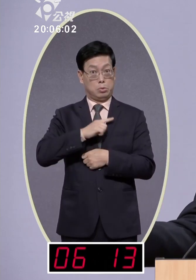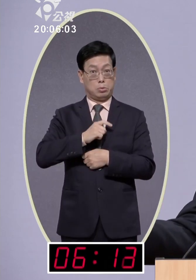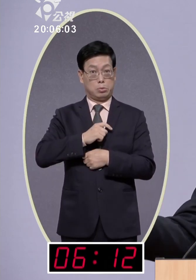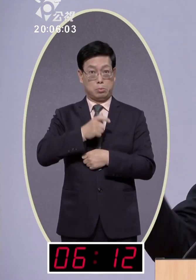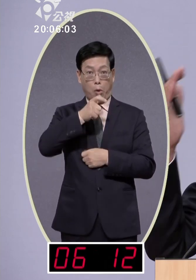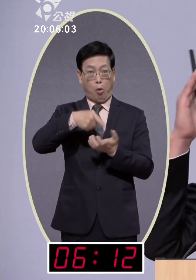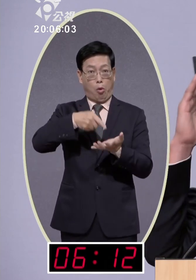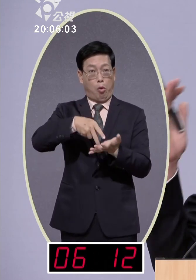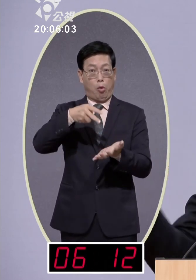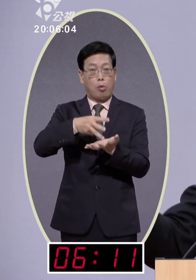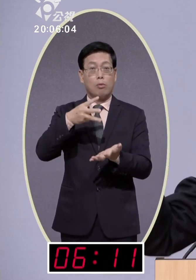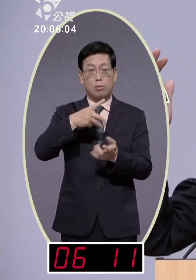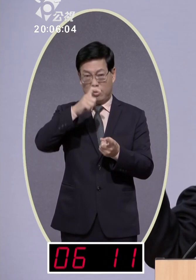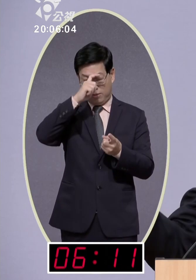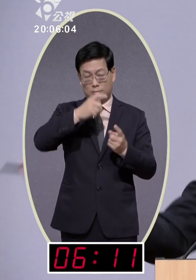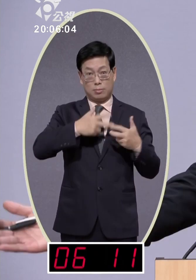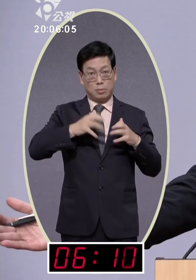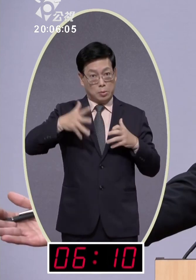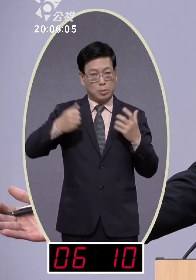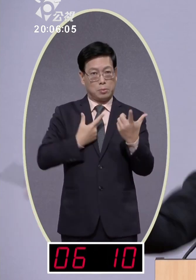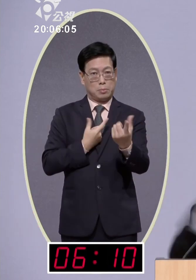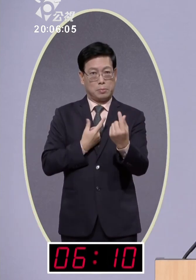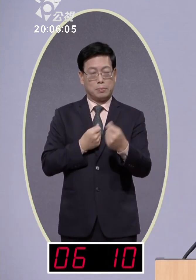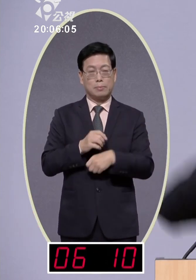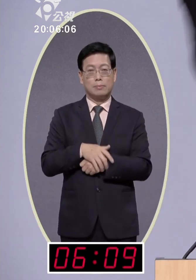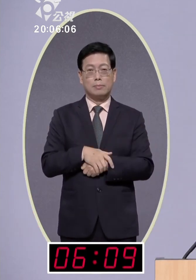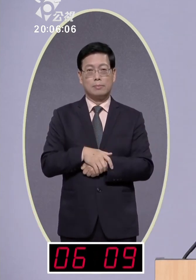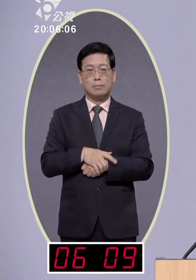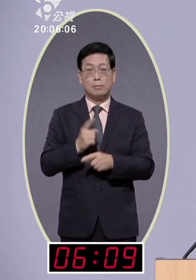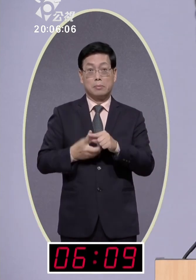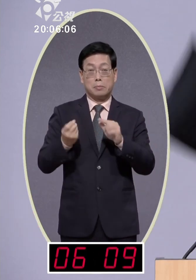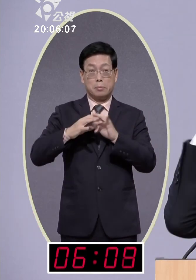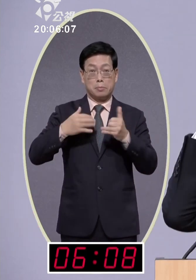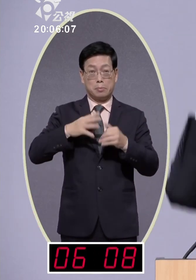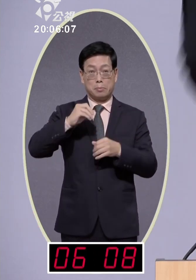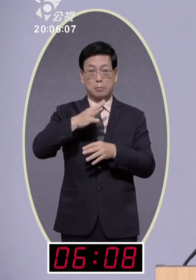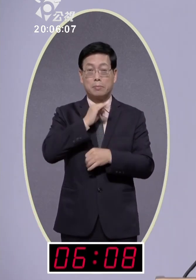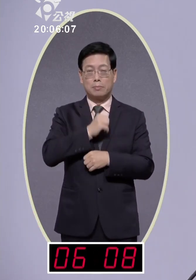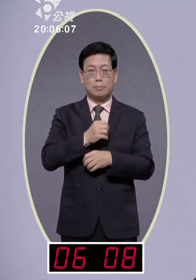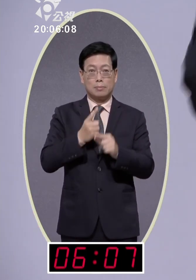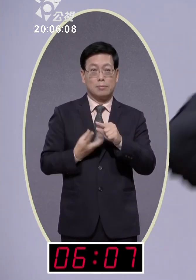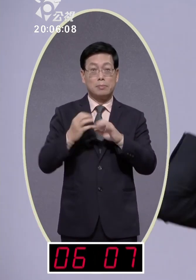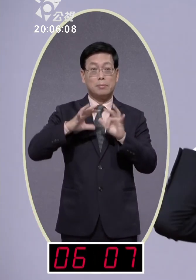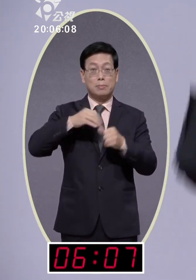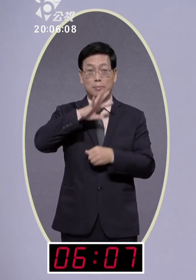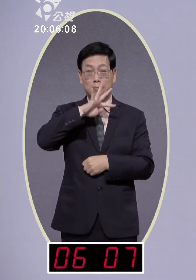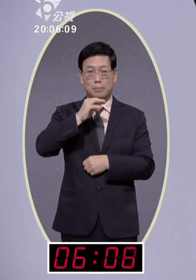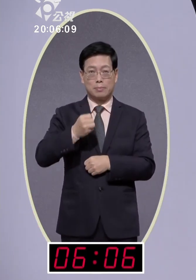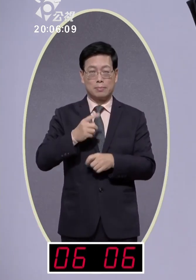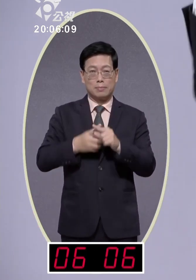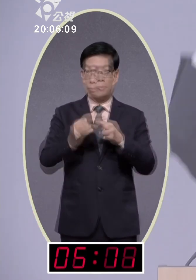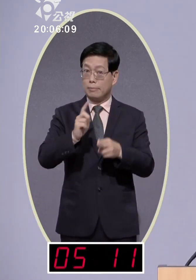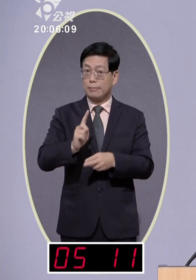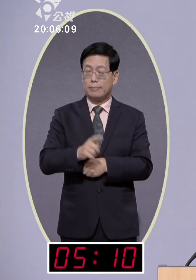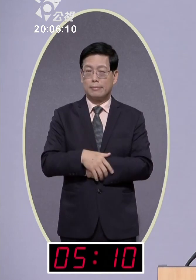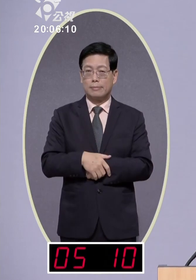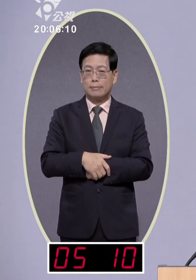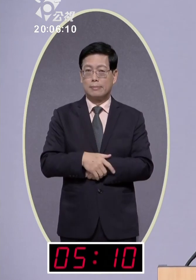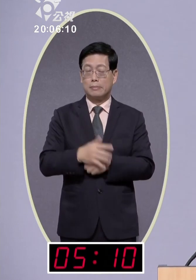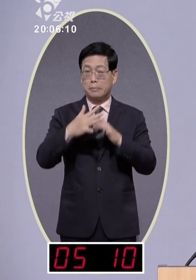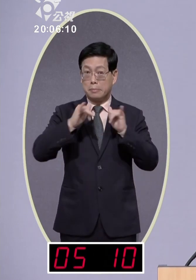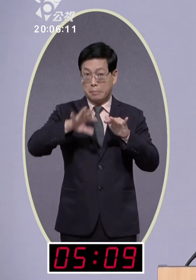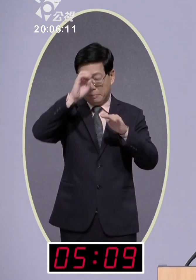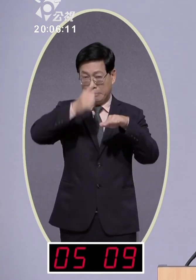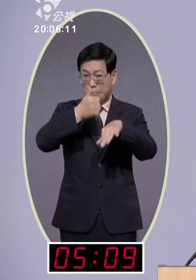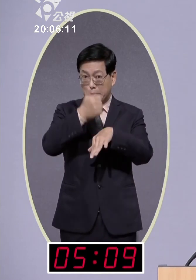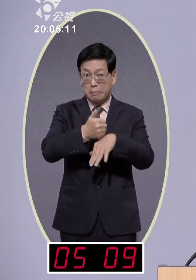声，我希望蔡英文总统你也大喊三声：中华民国万岁，中华民国万岁，中华民国万岁。你民进